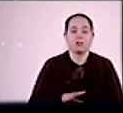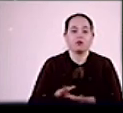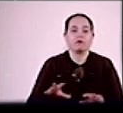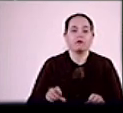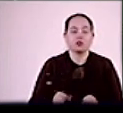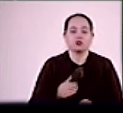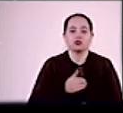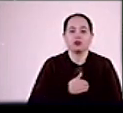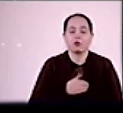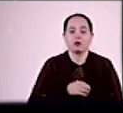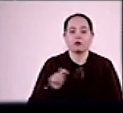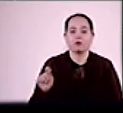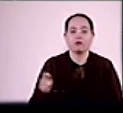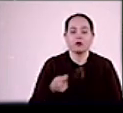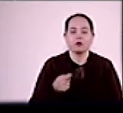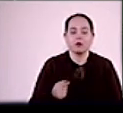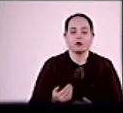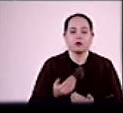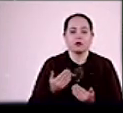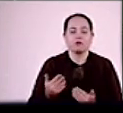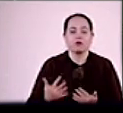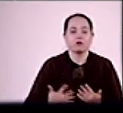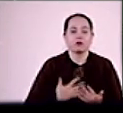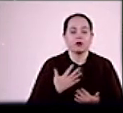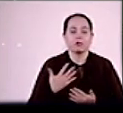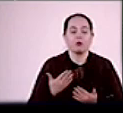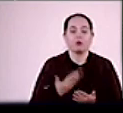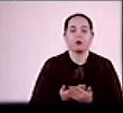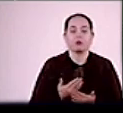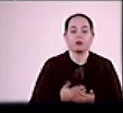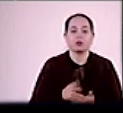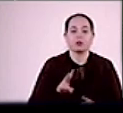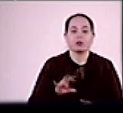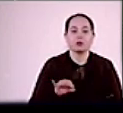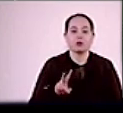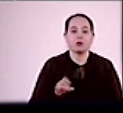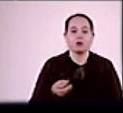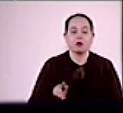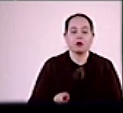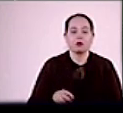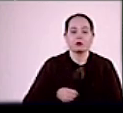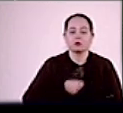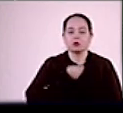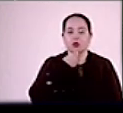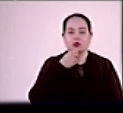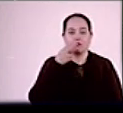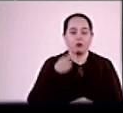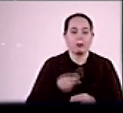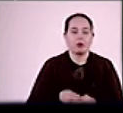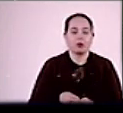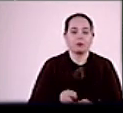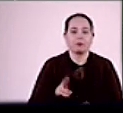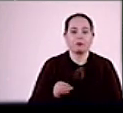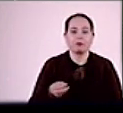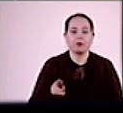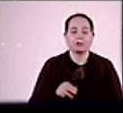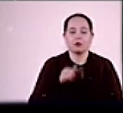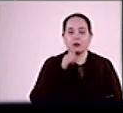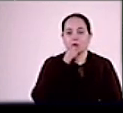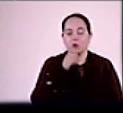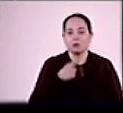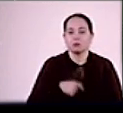желанием воевать. Его вдохновлял пример Николая, старшего брата. Петя и не